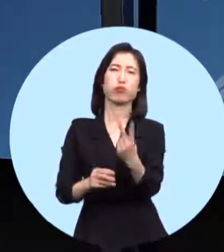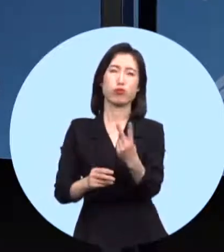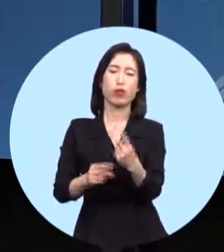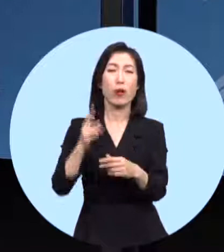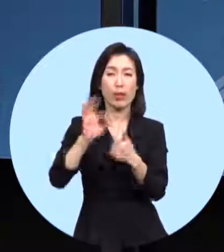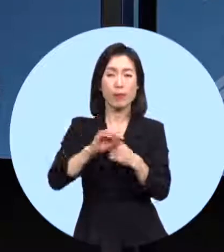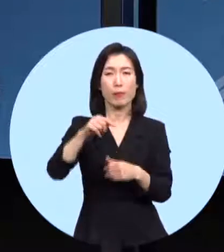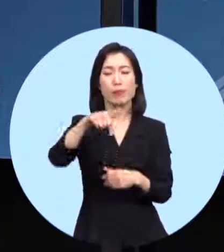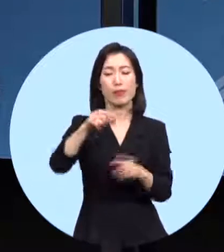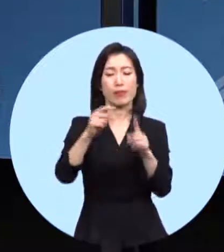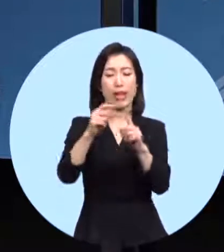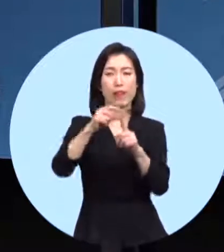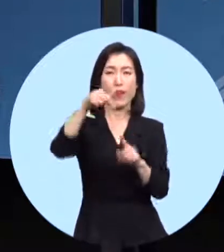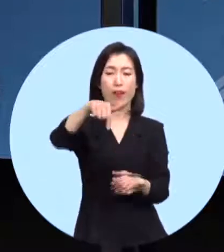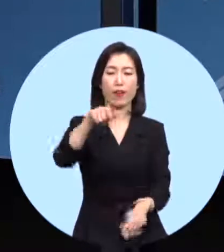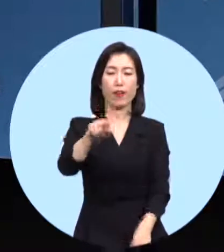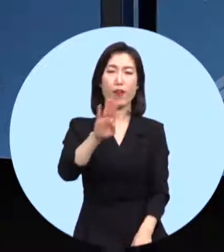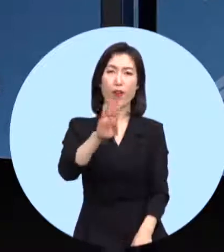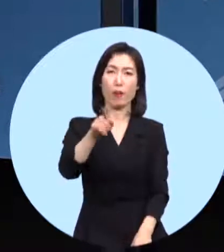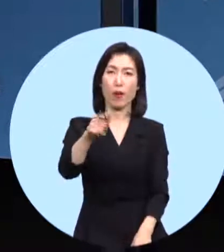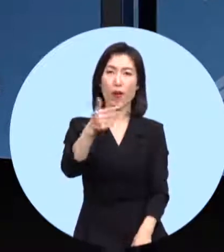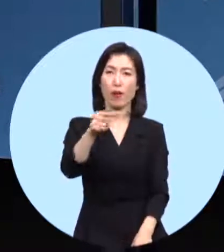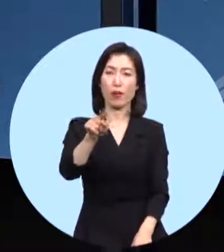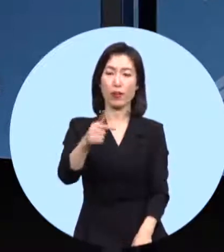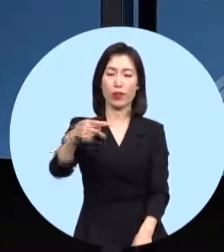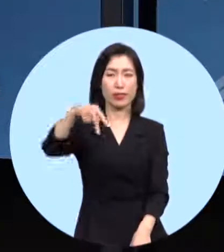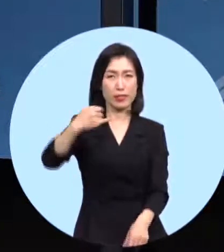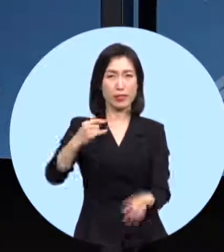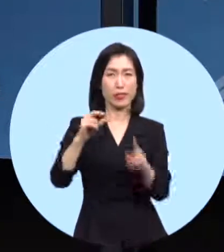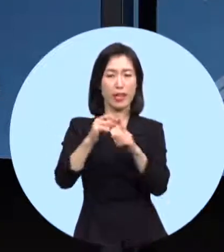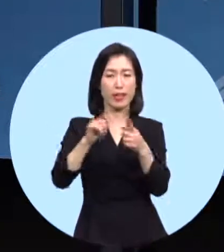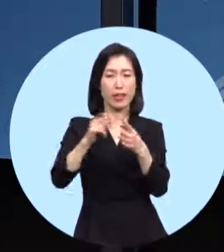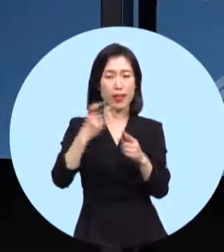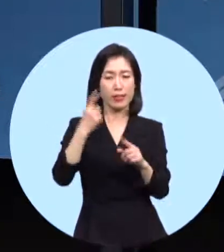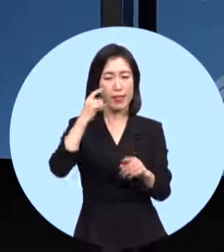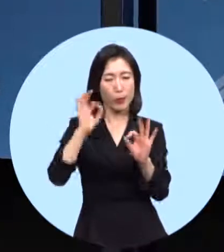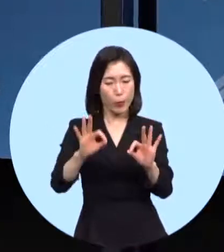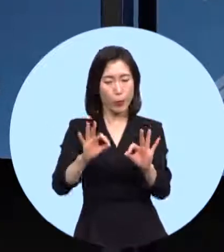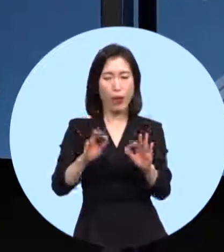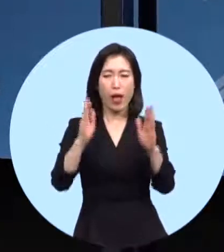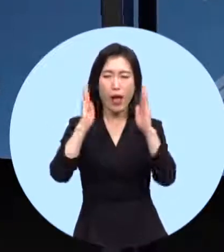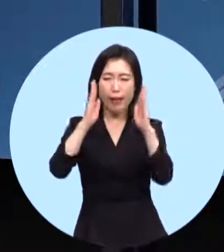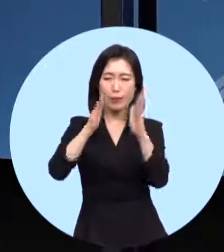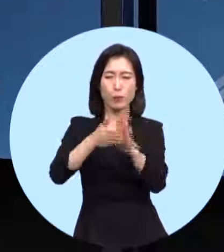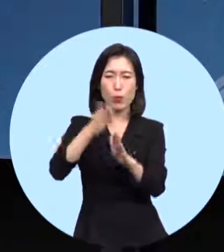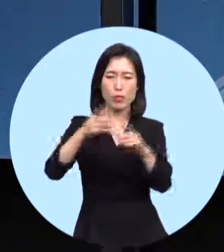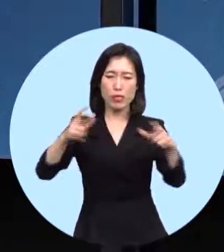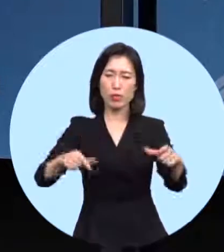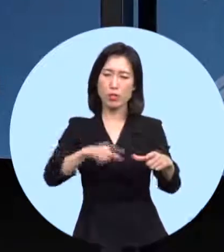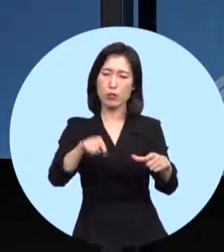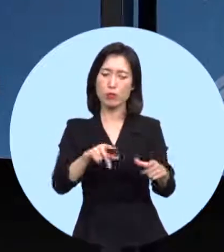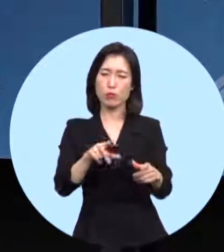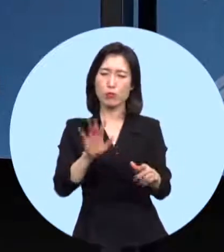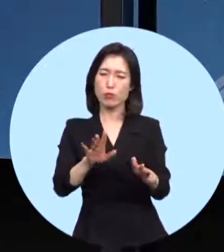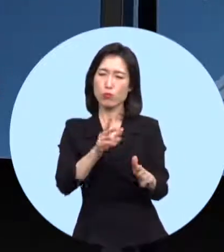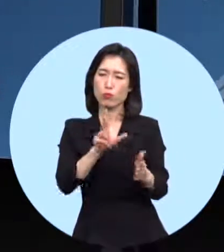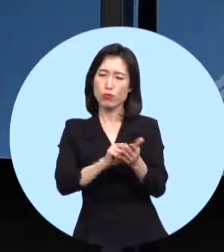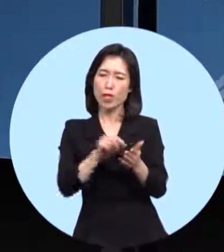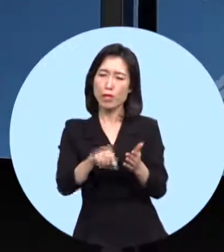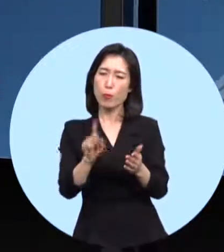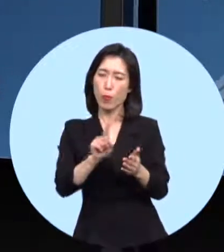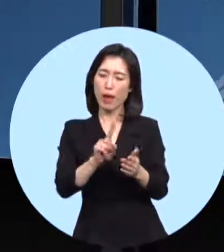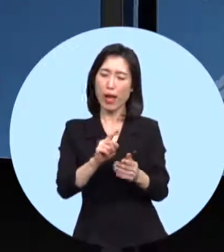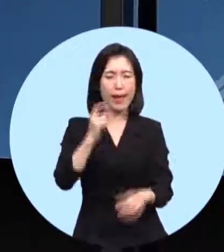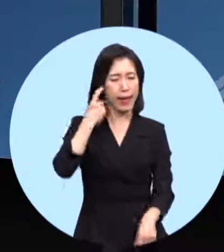거버넌스에 대해서 다시 한번 생각하고 또 학습 도시에서의 이 쟁점은 무엇이 있을까 생각하기와